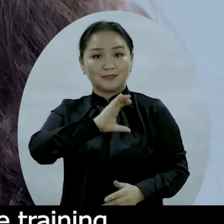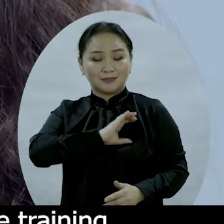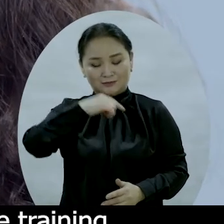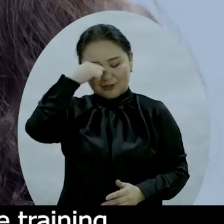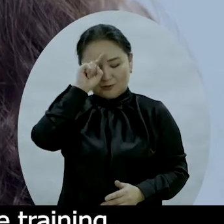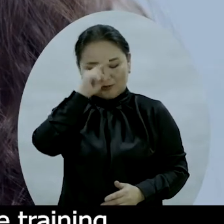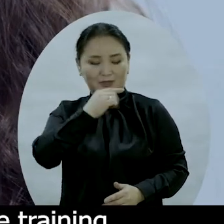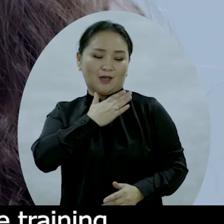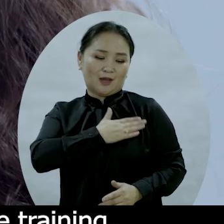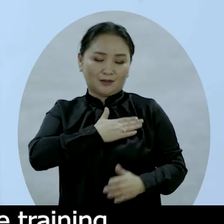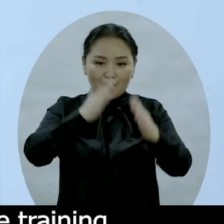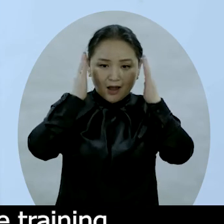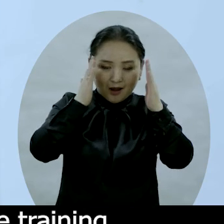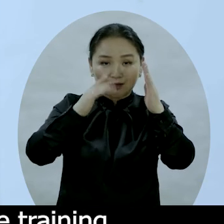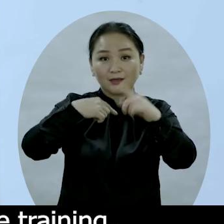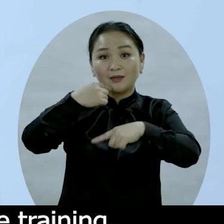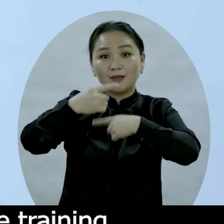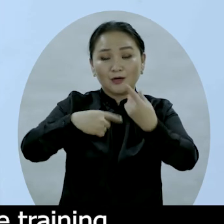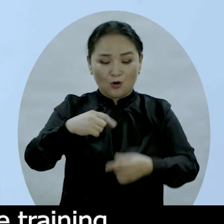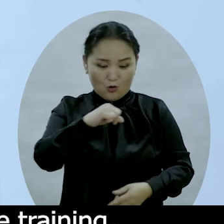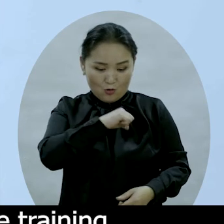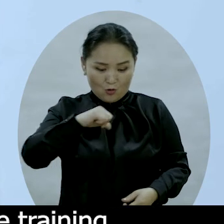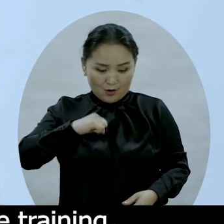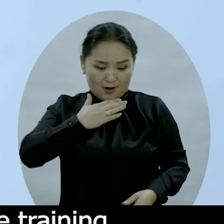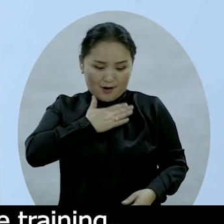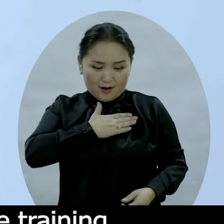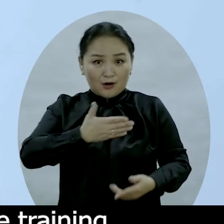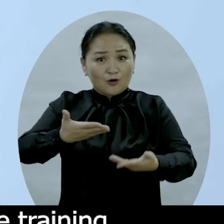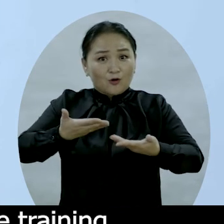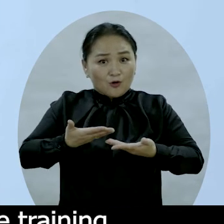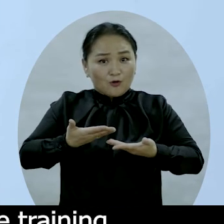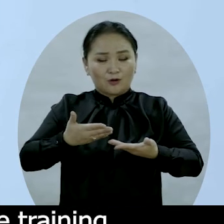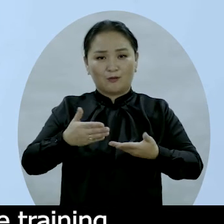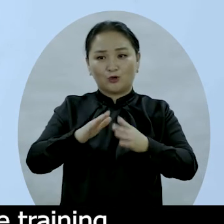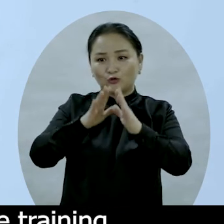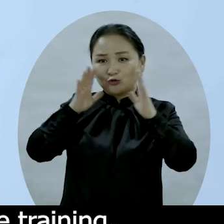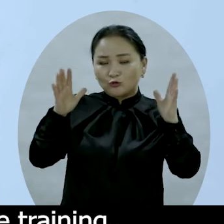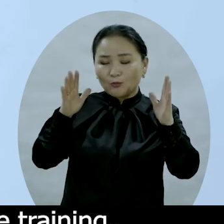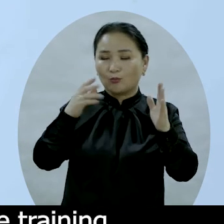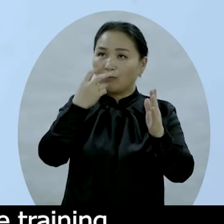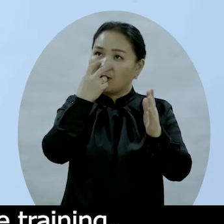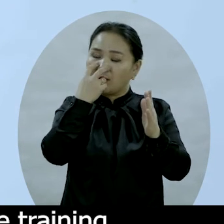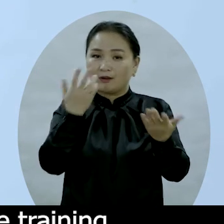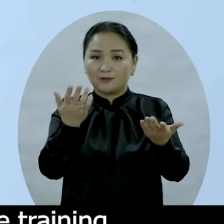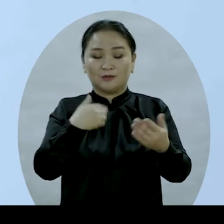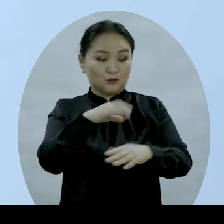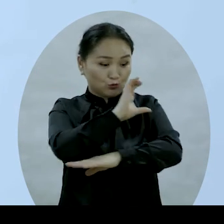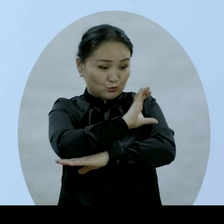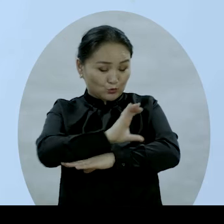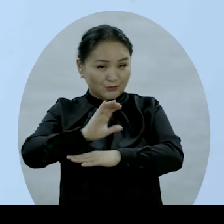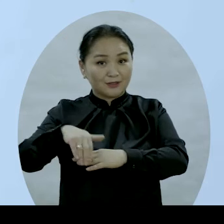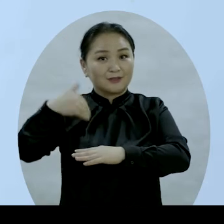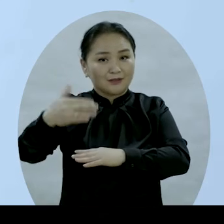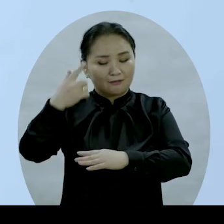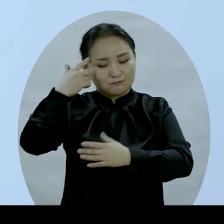анхаарах тухай ярилцаад явж байхад өөрийгөө хайрлах гэдгийг маш том ерөнхий дүр зургаар ойлгодог байсан бол